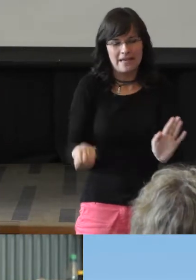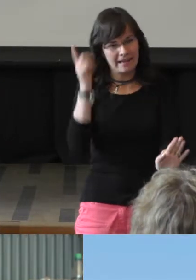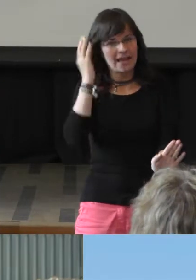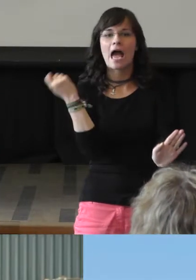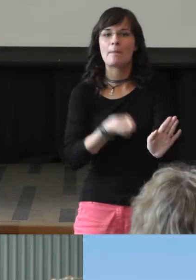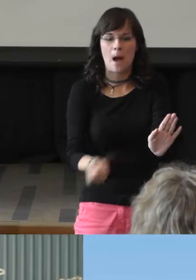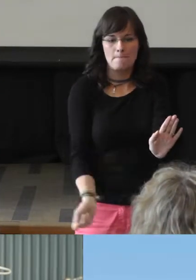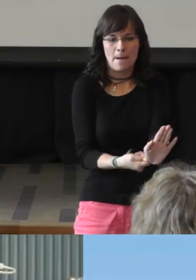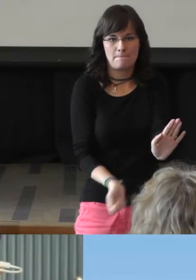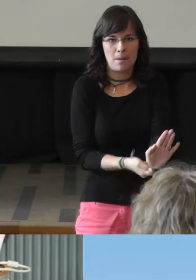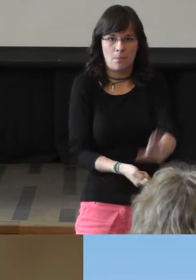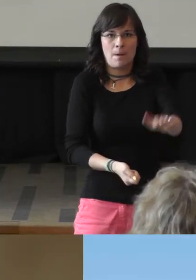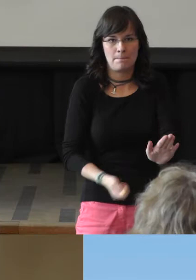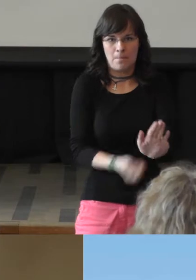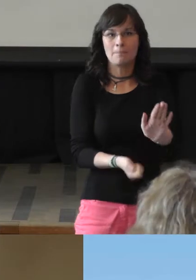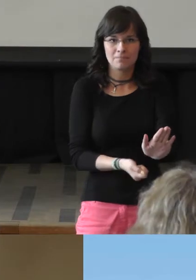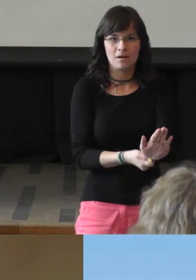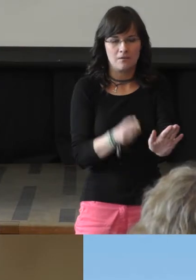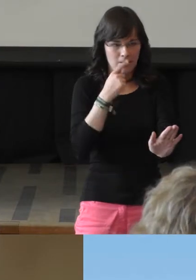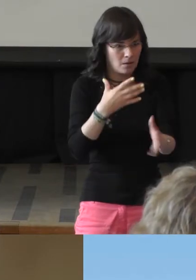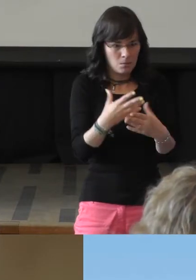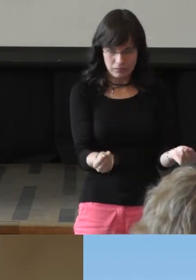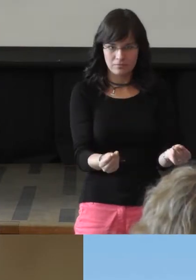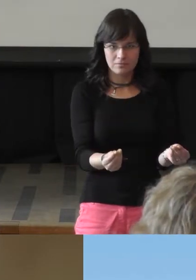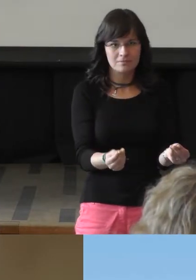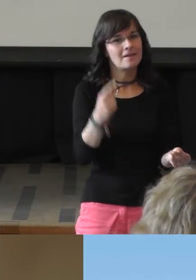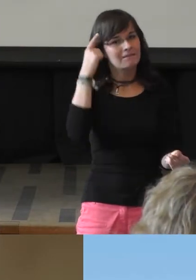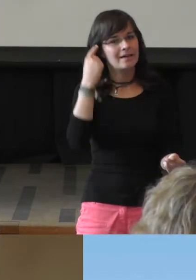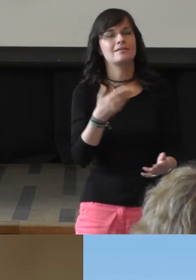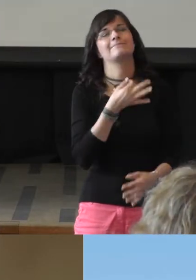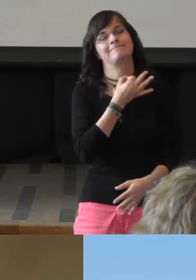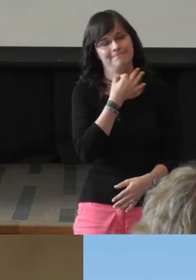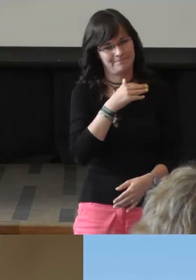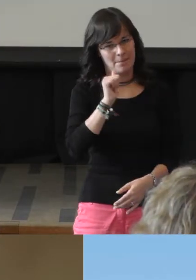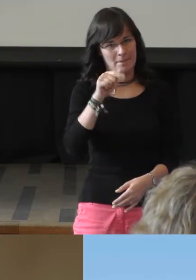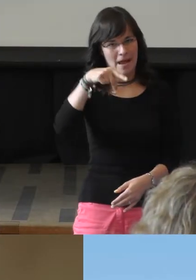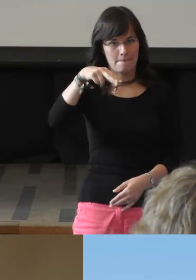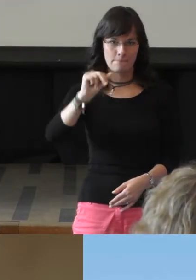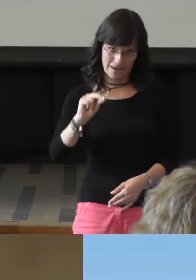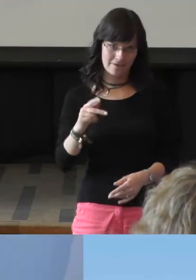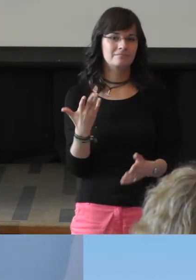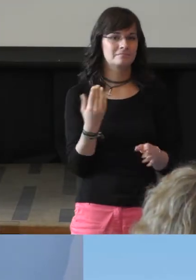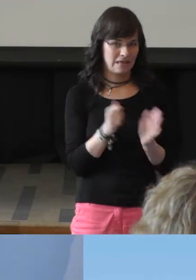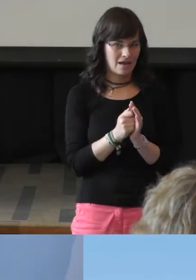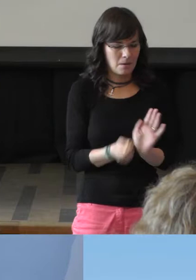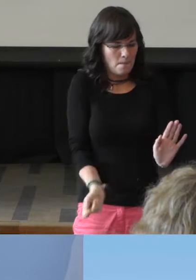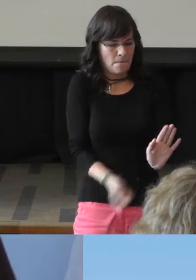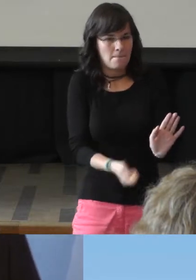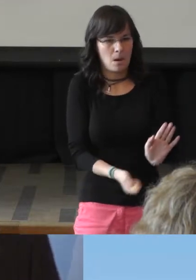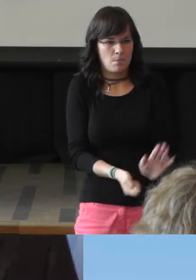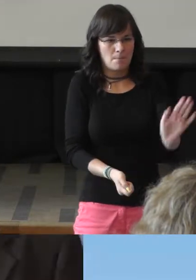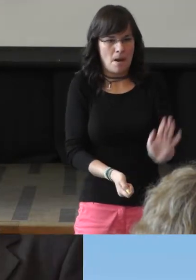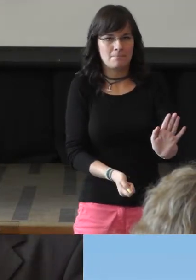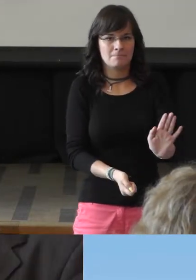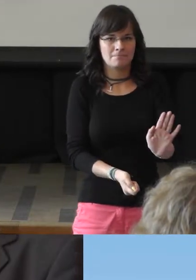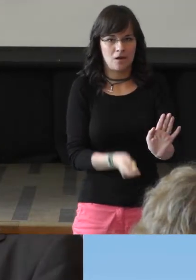das muss der Neurologe natürlich dann auch benutzen und da kann man auf die Achillessehnen hinten draufklopfen und da gibt es so eine kleine